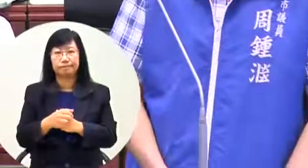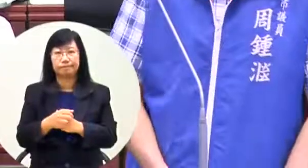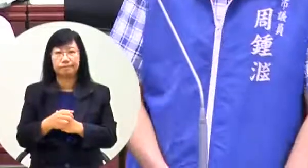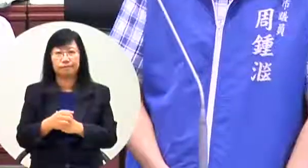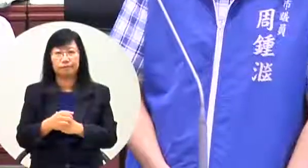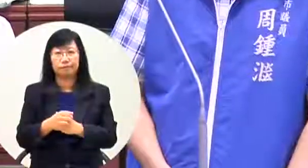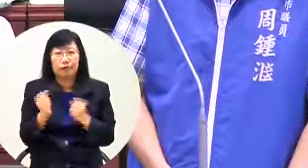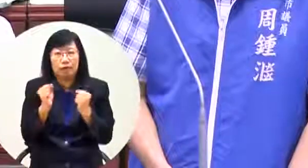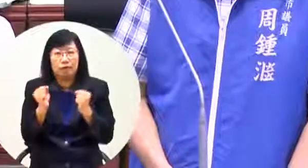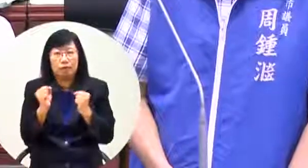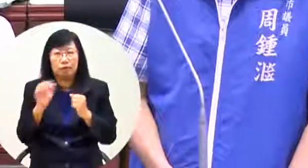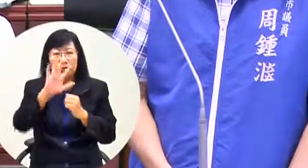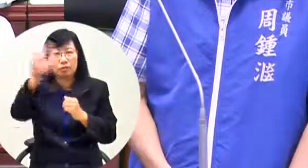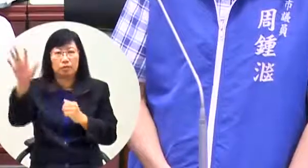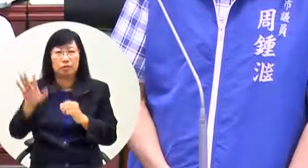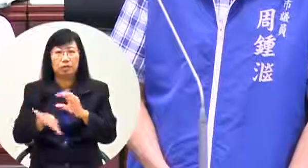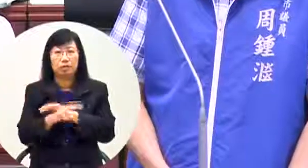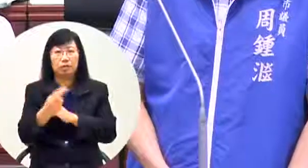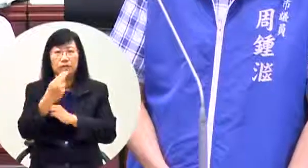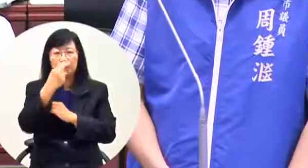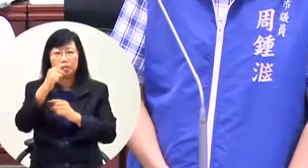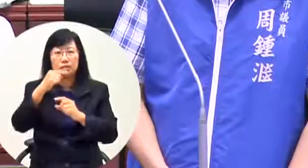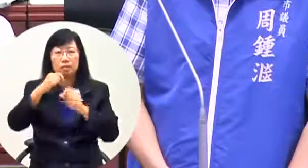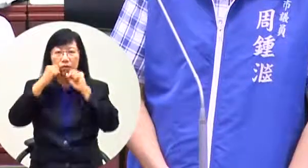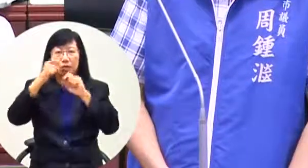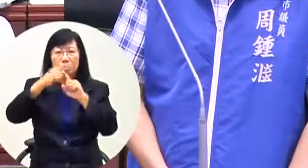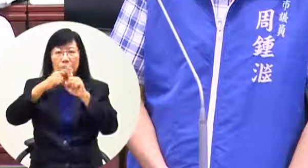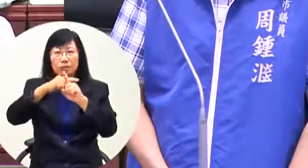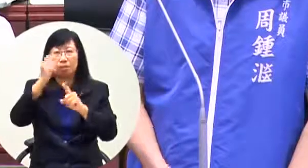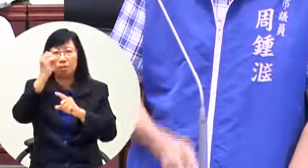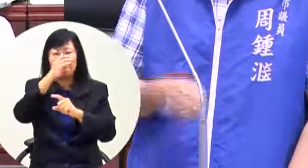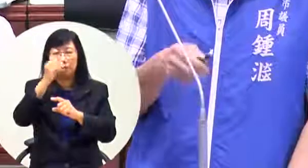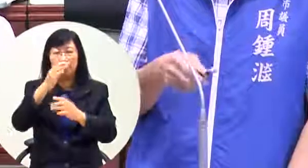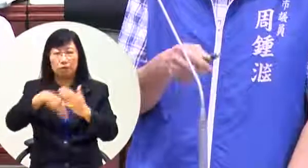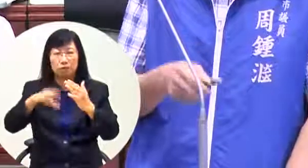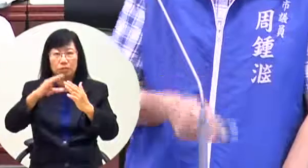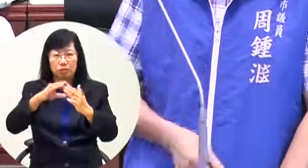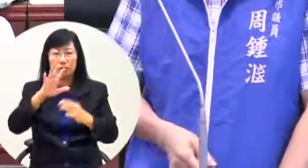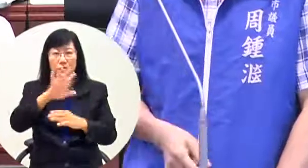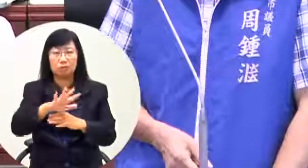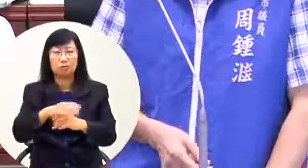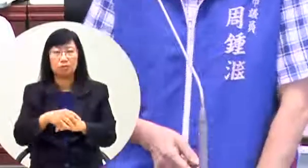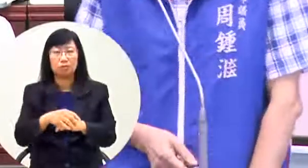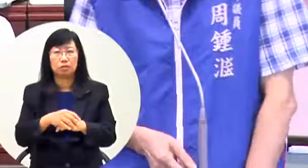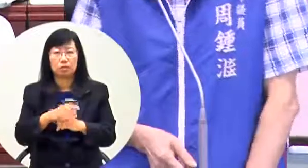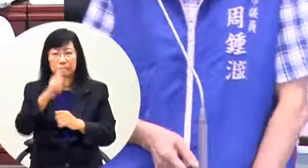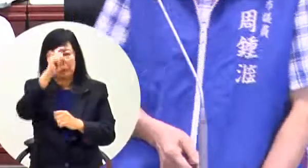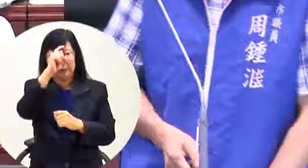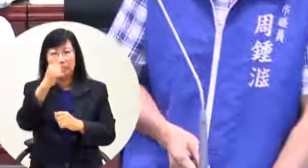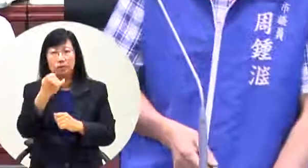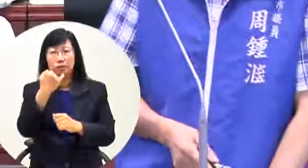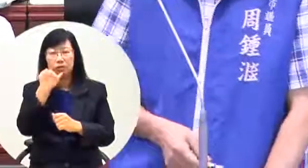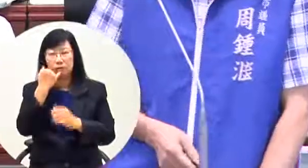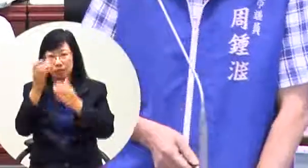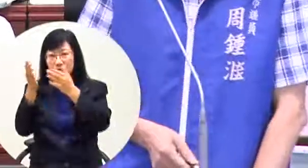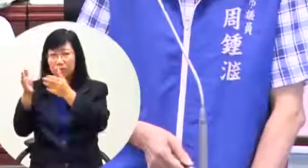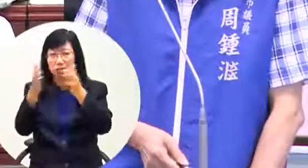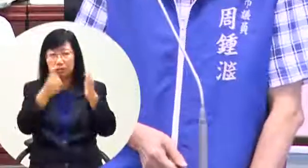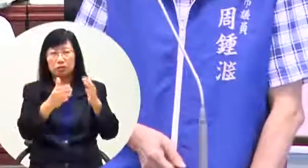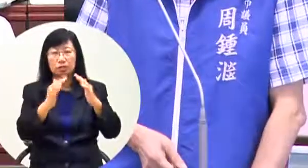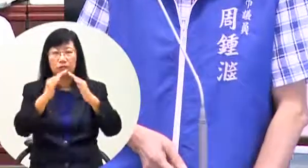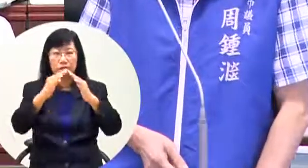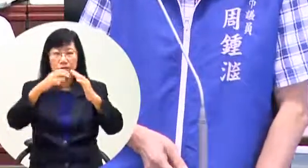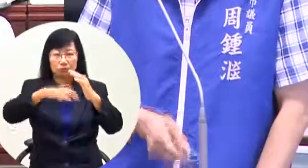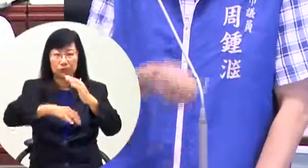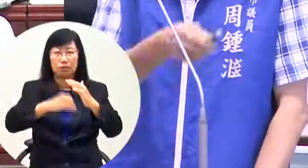比较不良的地区的学校，我们希望都能够朝着这个室内体育场去，这是这几年因